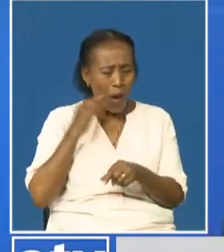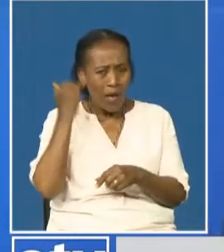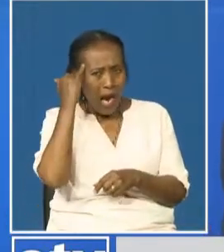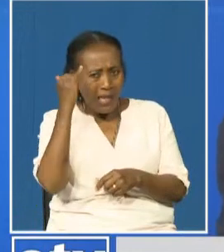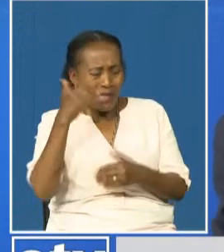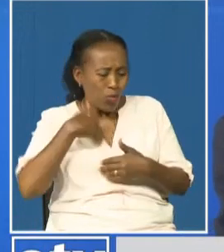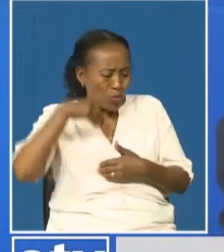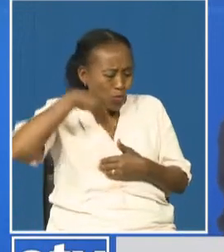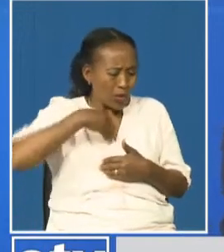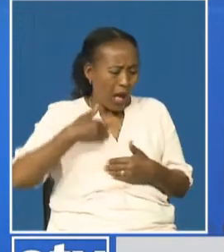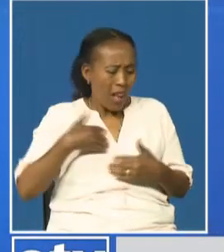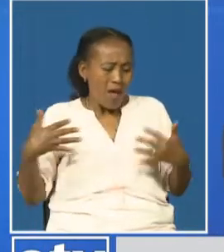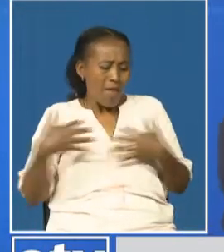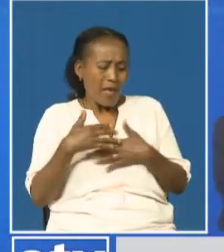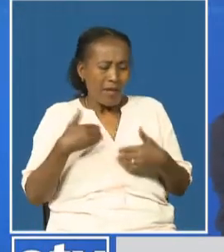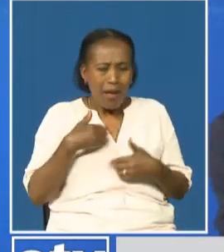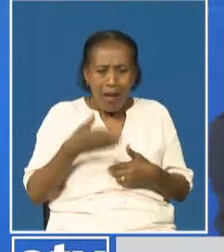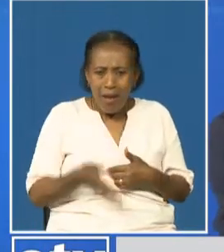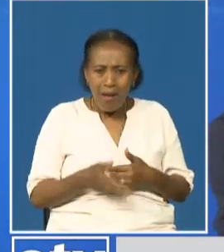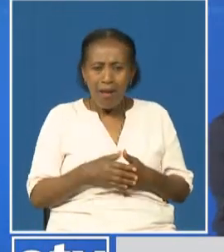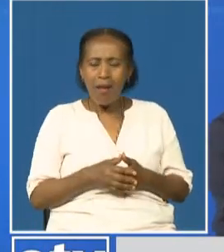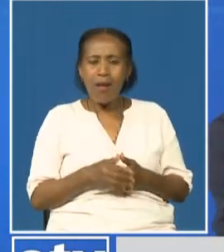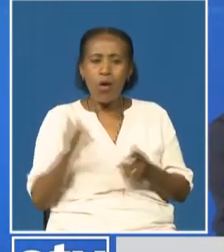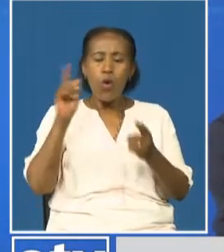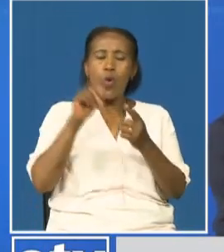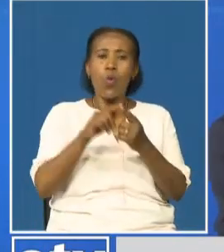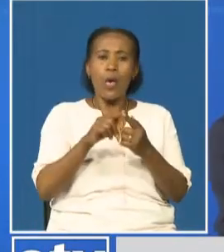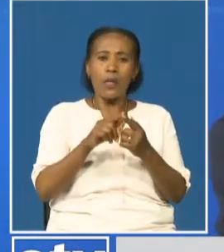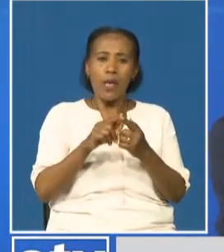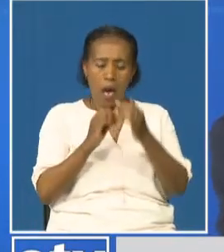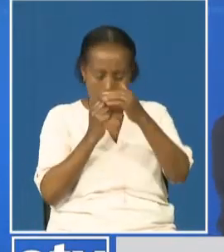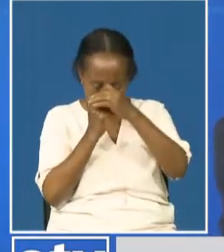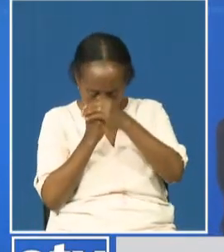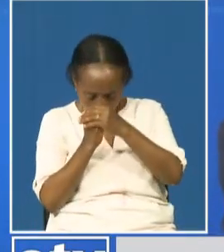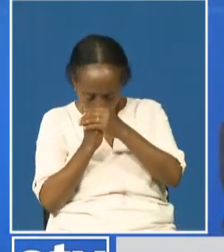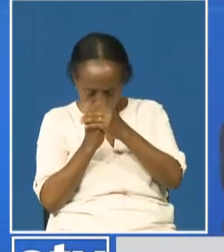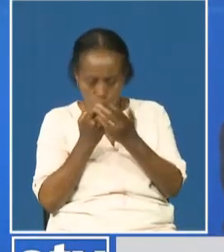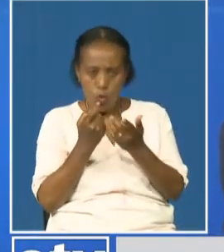ሀሳቡ እያለው ፍርሃቱ እያለው ወደ አምላኩ